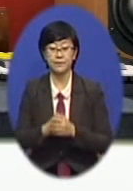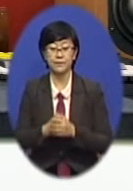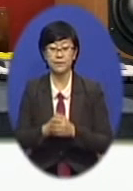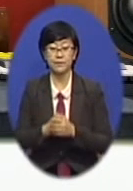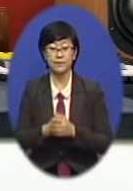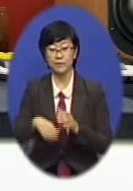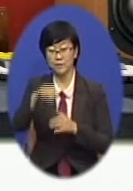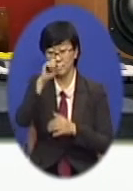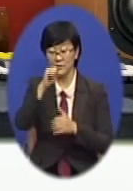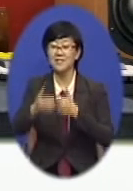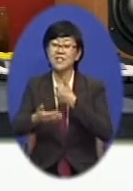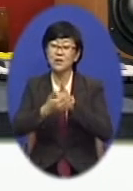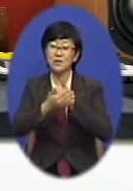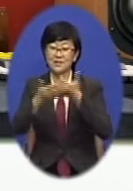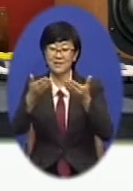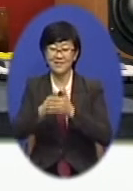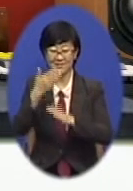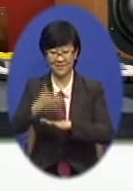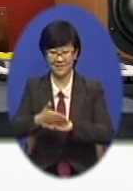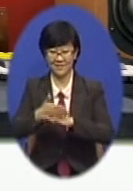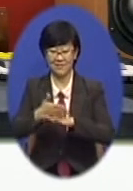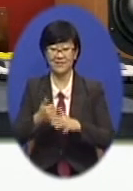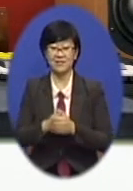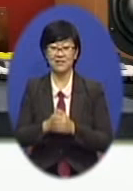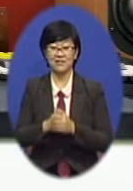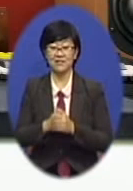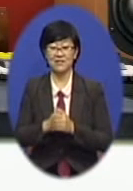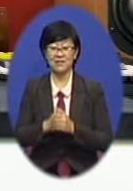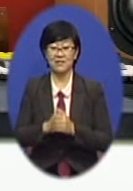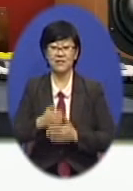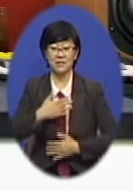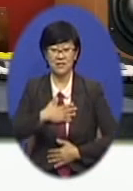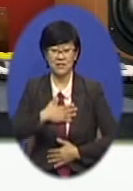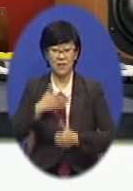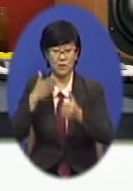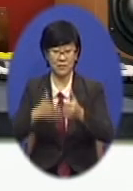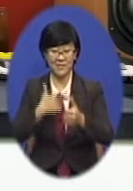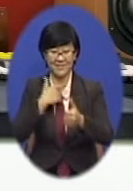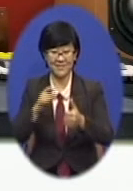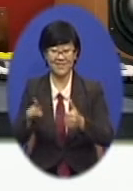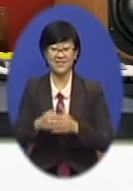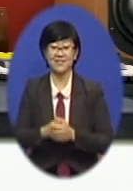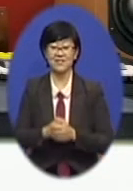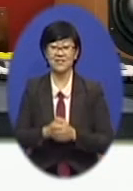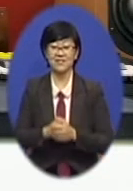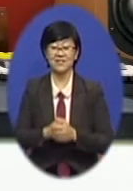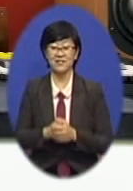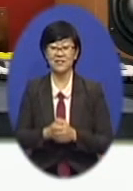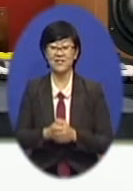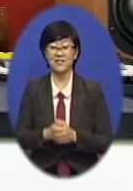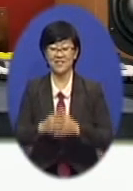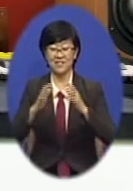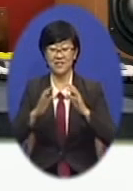이렇게 좀 조언해 주셔서 정말 네. 감사드리고요. 네, 나는 제가 부탁할게요. 하세요. 네, 네. 네. 저